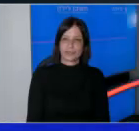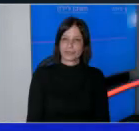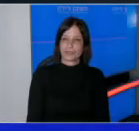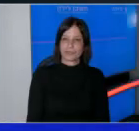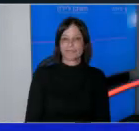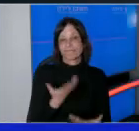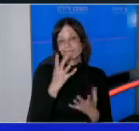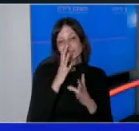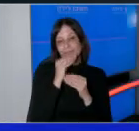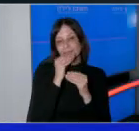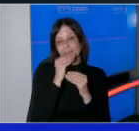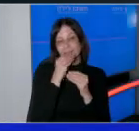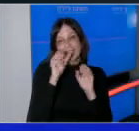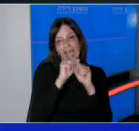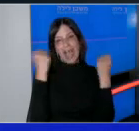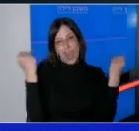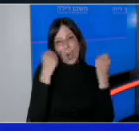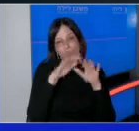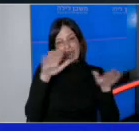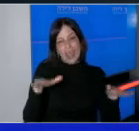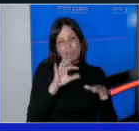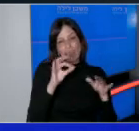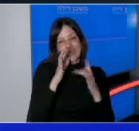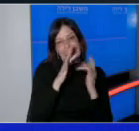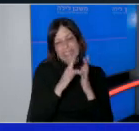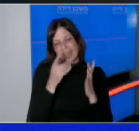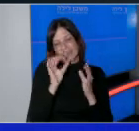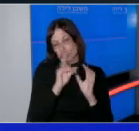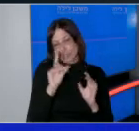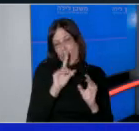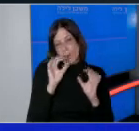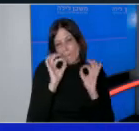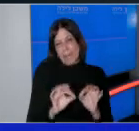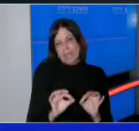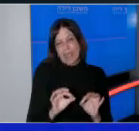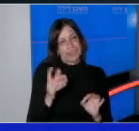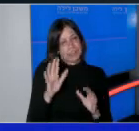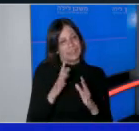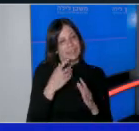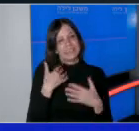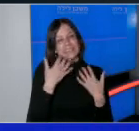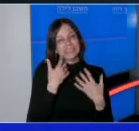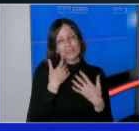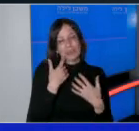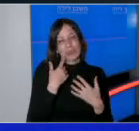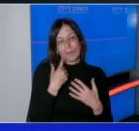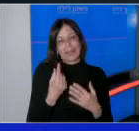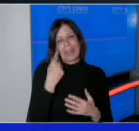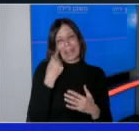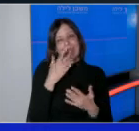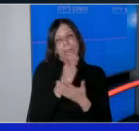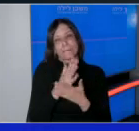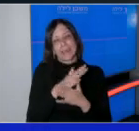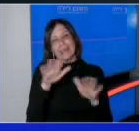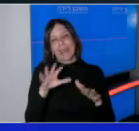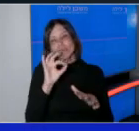ואם דיברתי על חלון לים של נצרת, שלא באמת קיים, כי זה סיפור מדליק, אבל אמרו לה, תקשיבי, זה בין הים של טבריה לבין הים